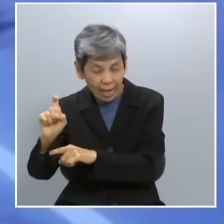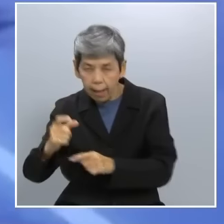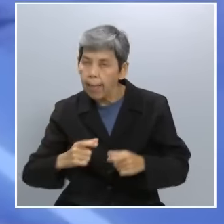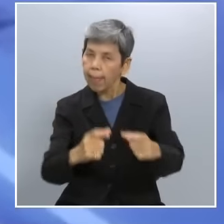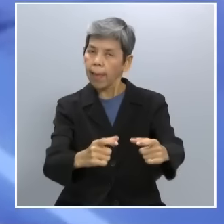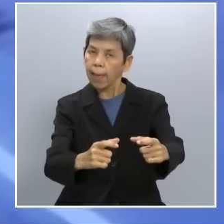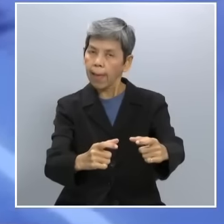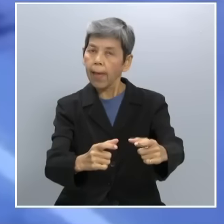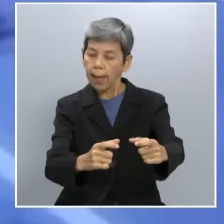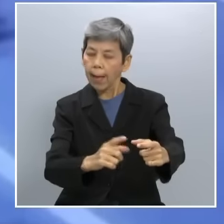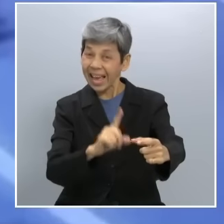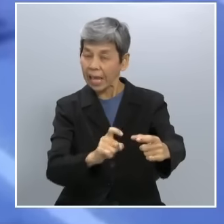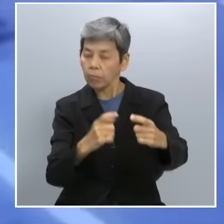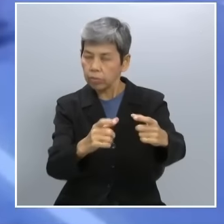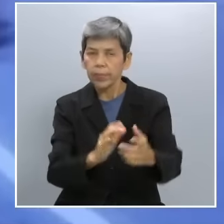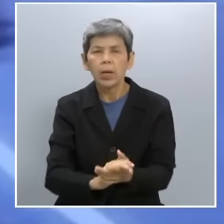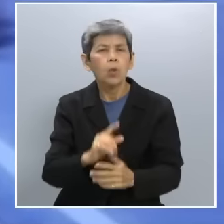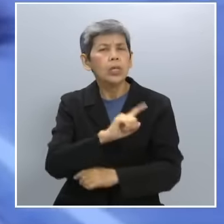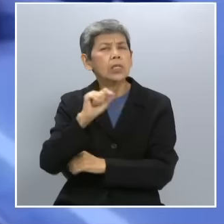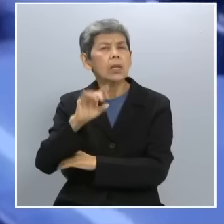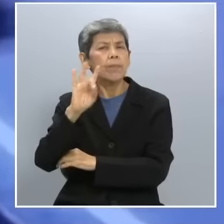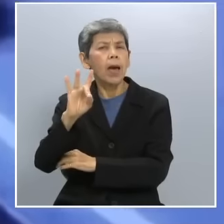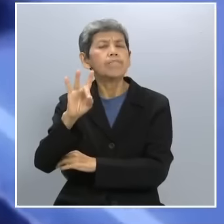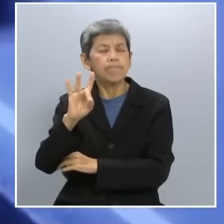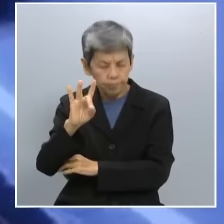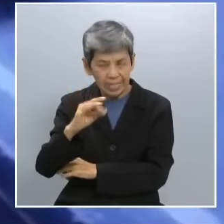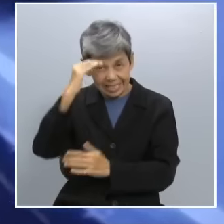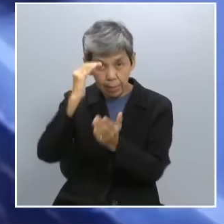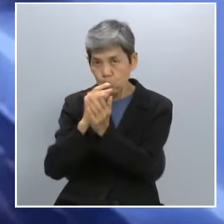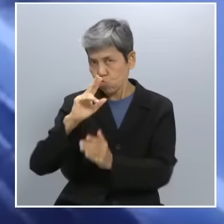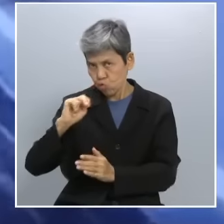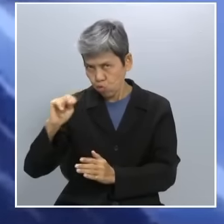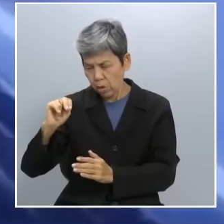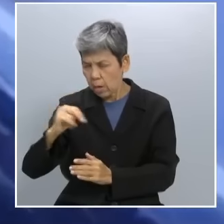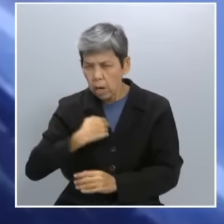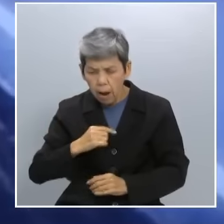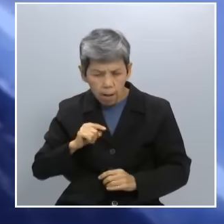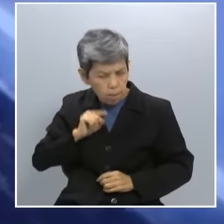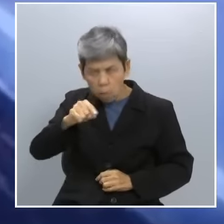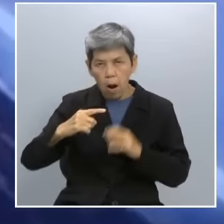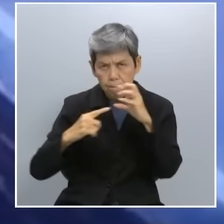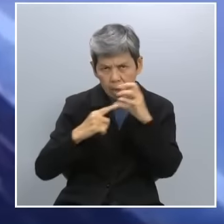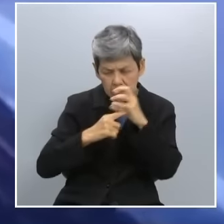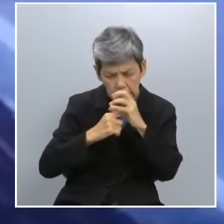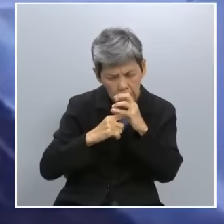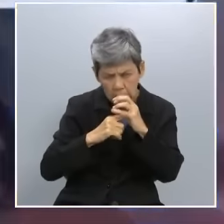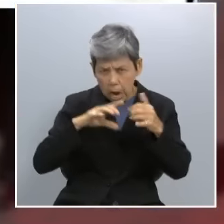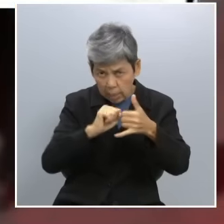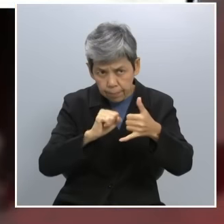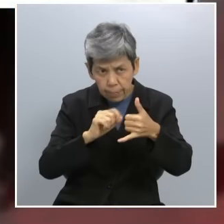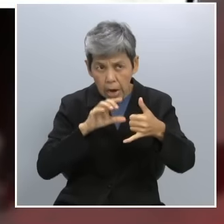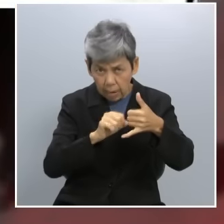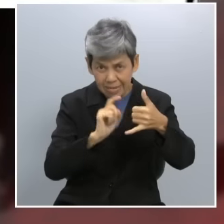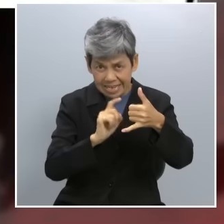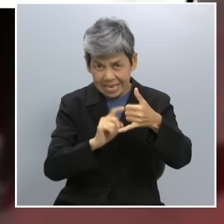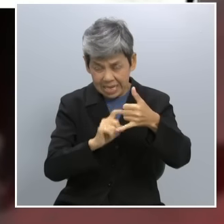นะฮะต่อมาครับ 28พฤษภาคมครับตำรวจยึดสุบสวนนนทบุรีก็ไปที่พัทยานะครับไปล้อมจับทางฝั่งของผู้ก่อเหตุ